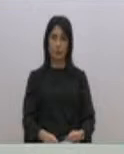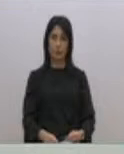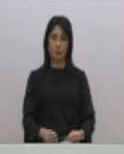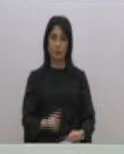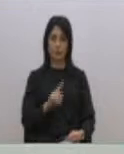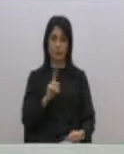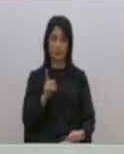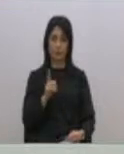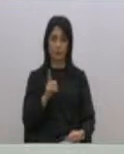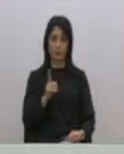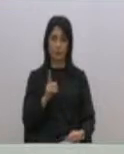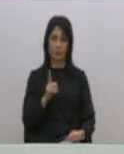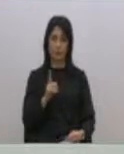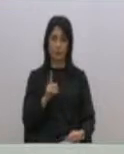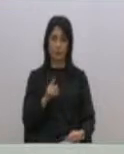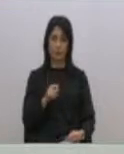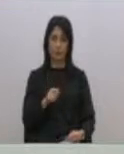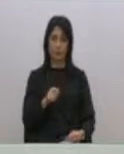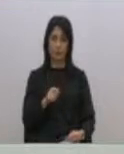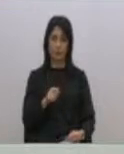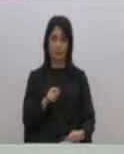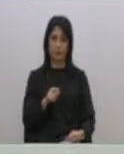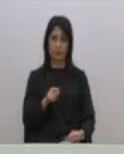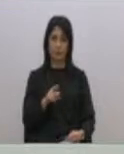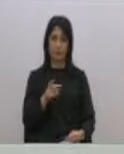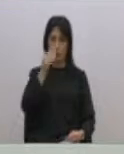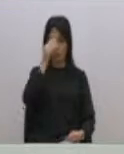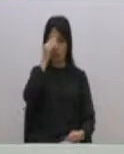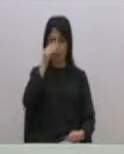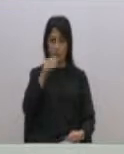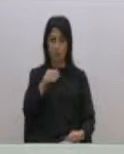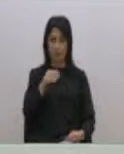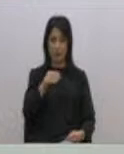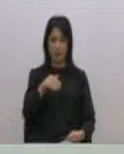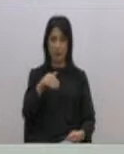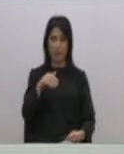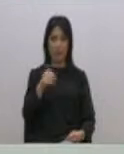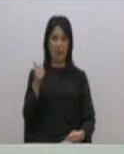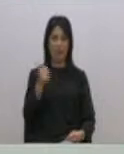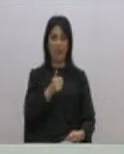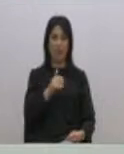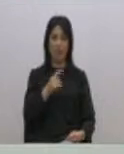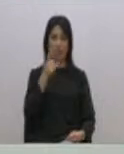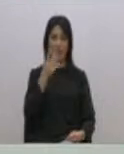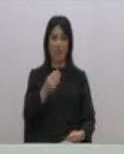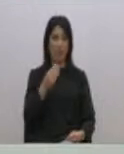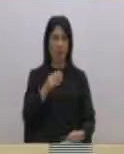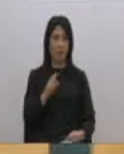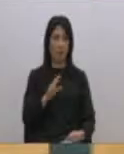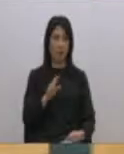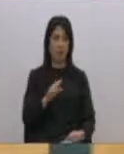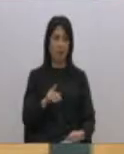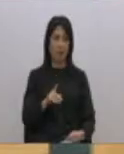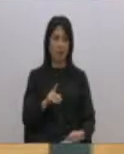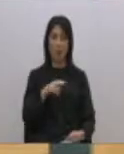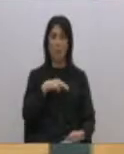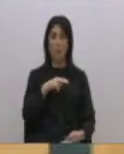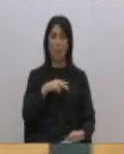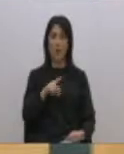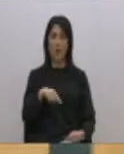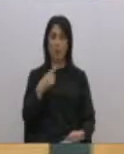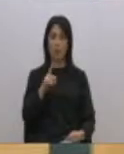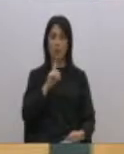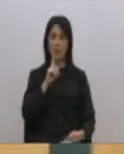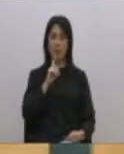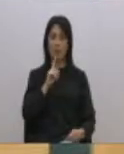მაგრამ აქ უნდა ერთი კვირაში კი არა დღეებში. ანუ პარლამენტის მოგვიანი